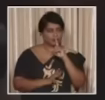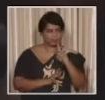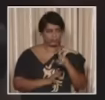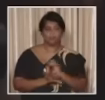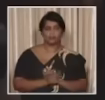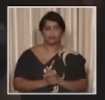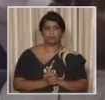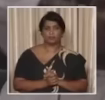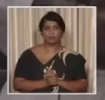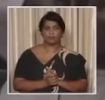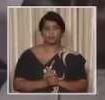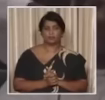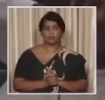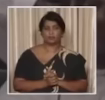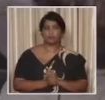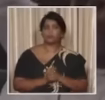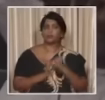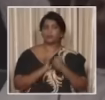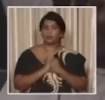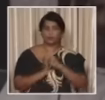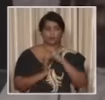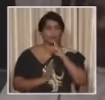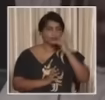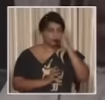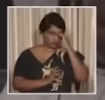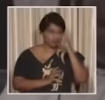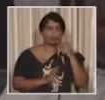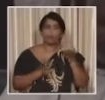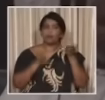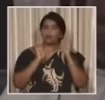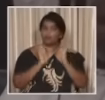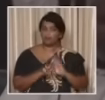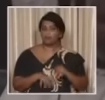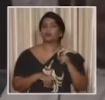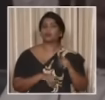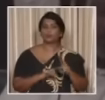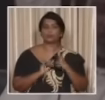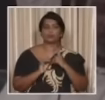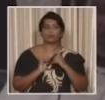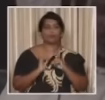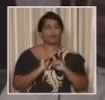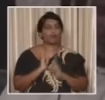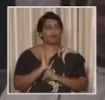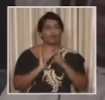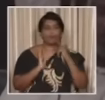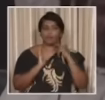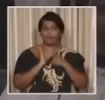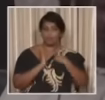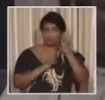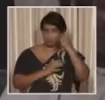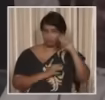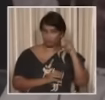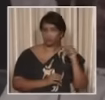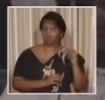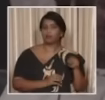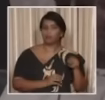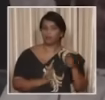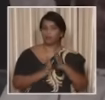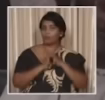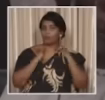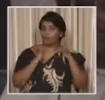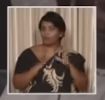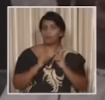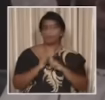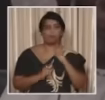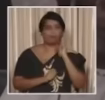අහනවා. ගරු කථානායකතුමනි, අවසාන සාමාන්‍ය පෙළ උත්තරපත්‍ර සමීක්ෂණයේ වැඩි ප්‍රමාණයක්